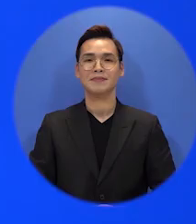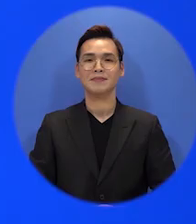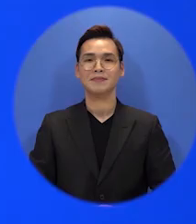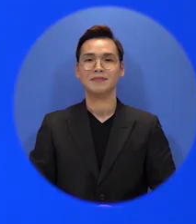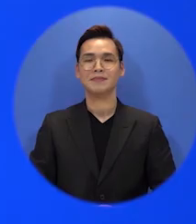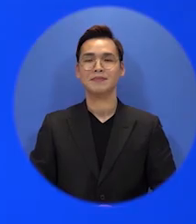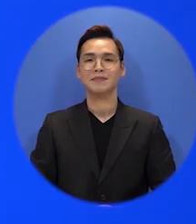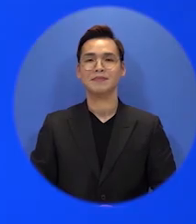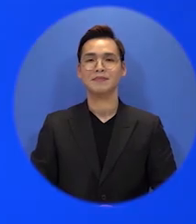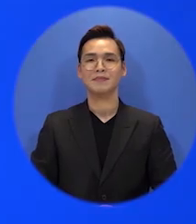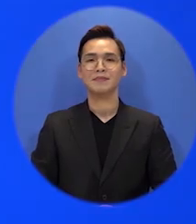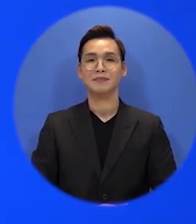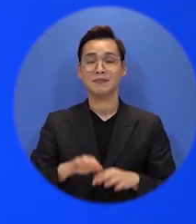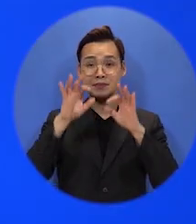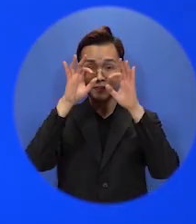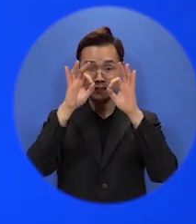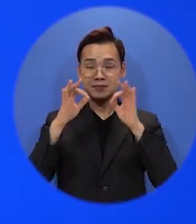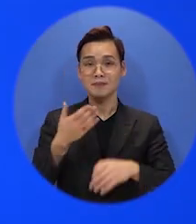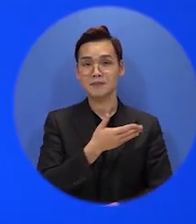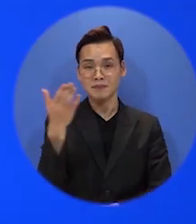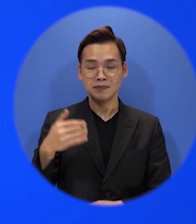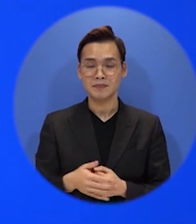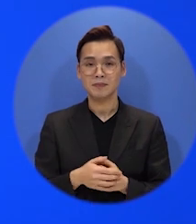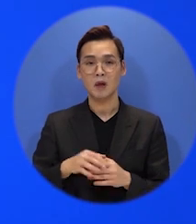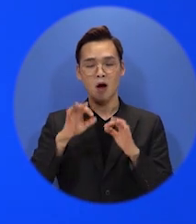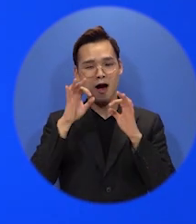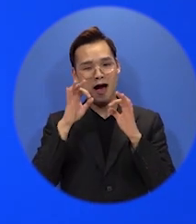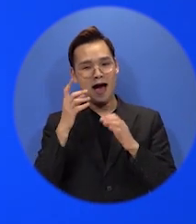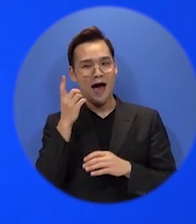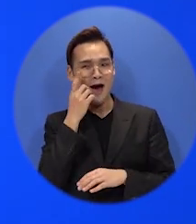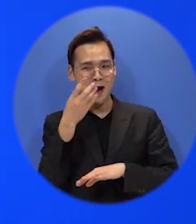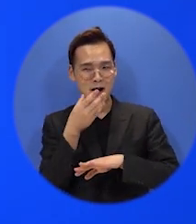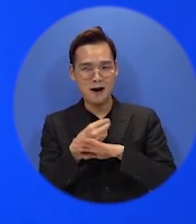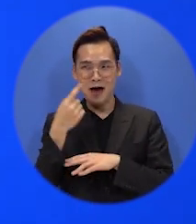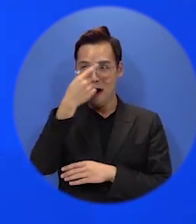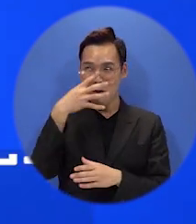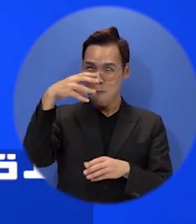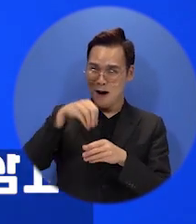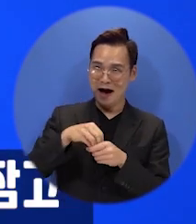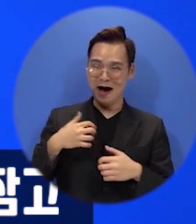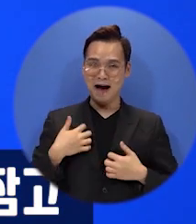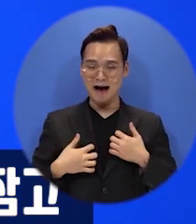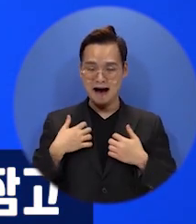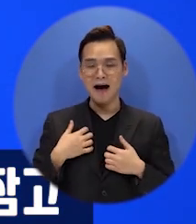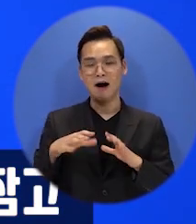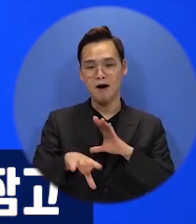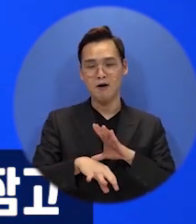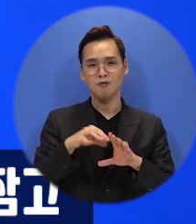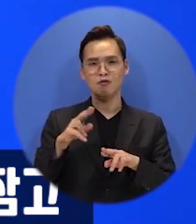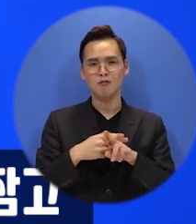캡처! 네, 이렇게라도 저희가 네, 지금 보시고 계신 여러분들의 갤러리에 들어갈 수 있어서 정말 영광입니다. 네, 추첨을 통해서 많은 상품 준비되어